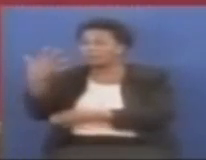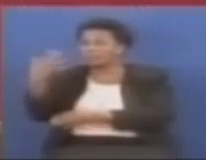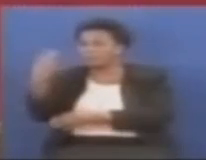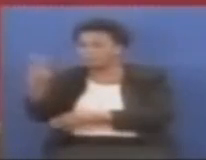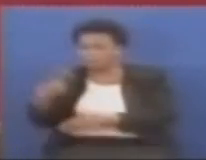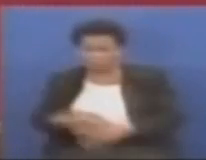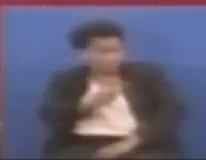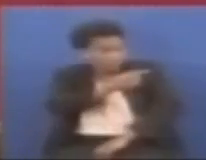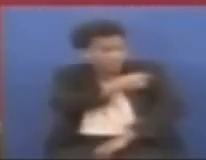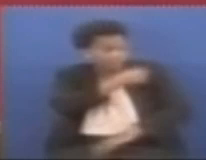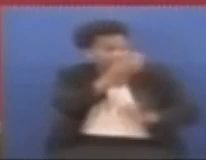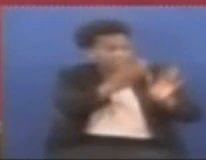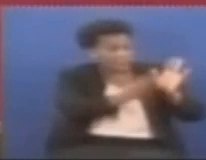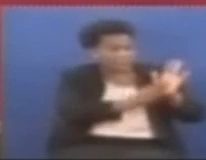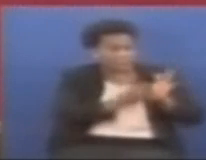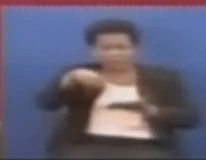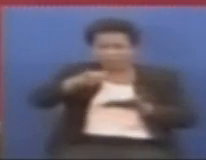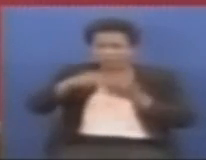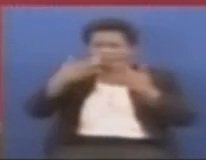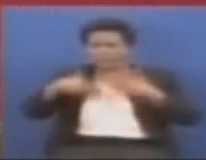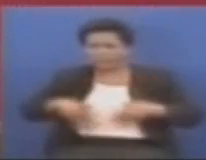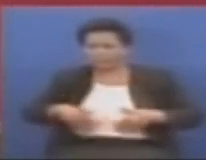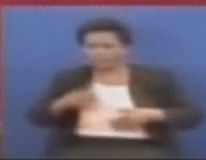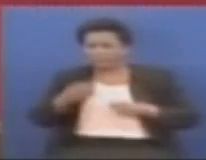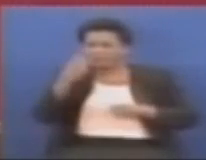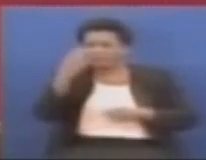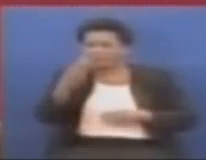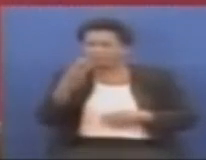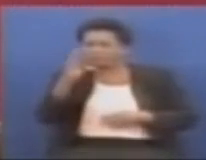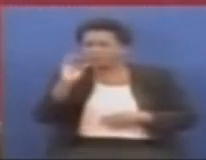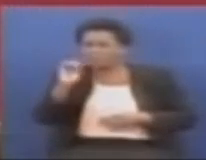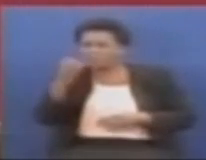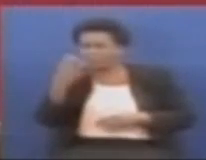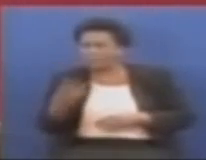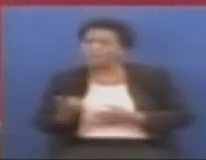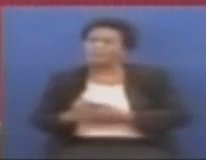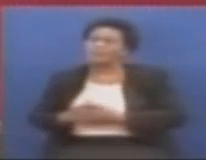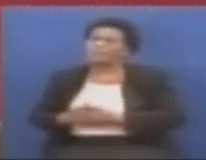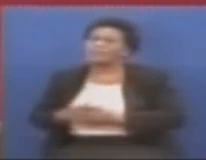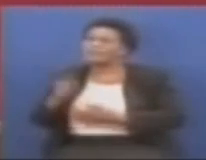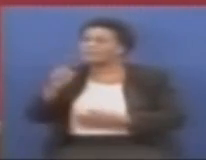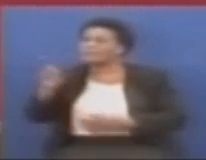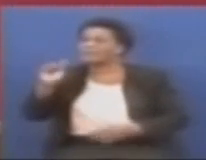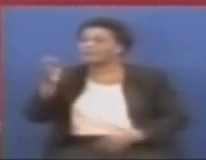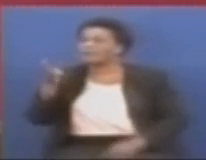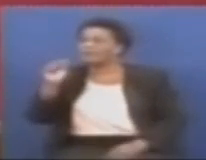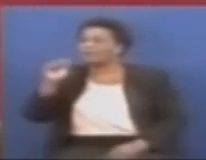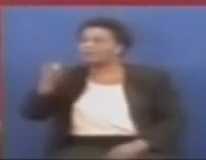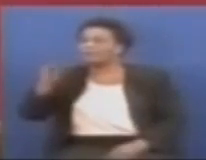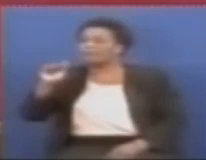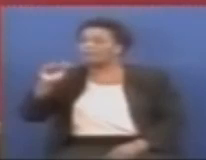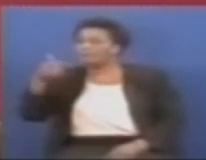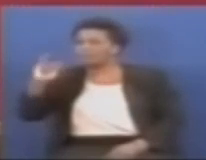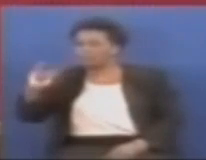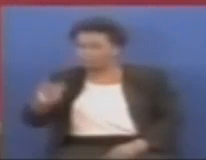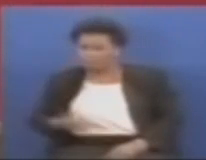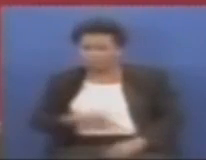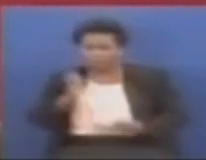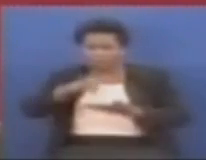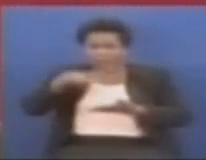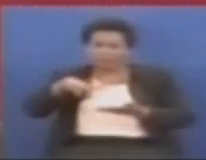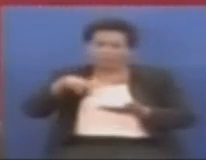hospitali 9, vituo vya afya 304 na zahanati 39 vya kutolea huduma za afya nchini kwa gharama shilingi bilioni